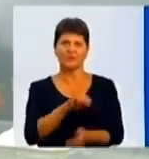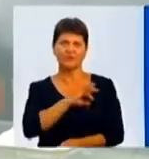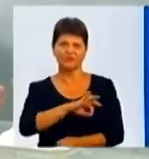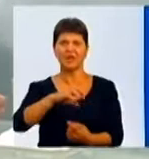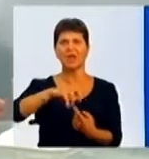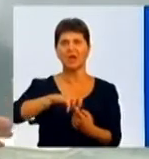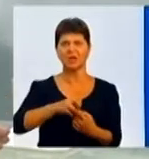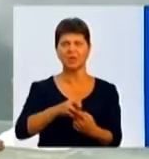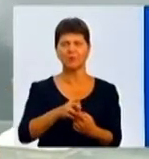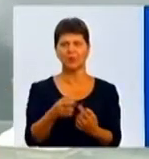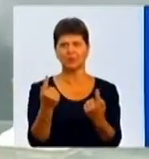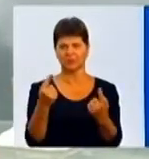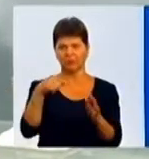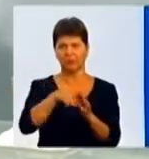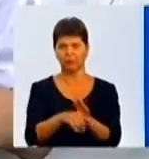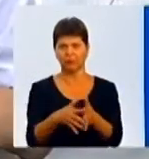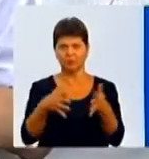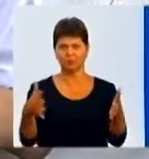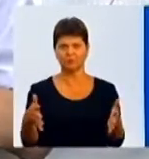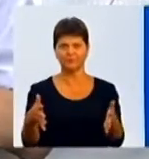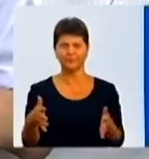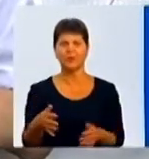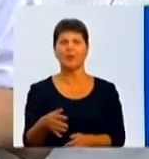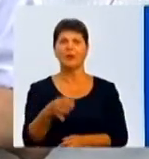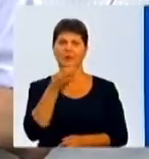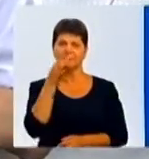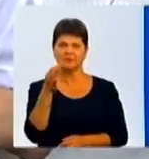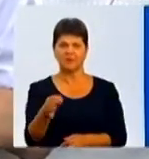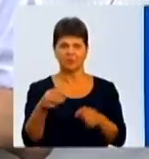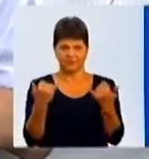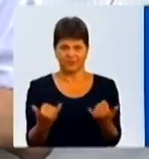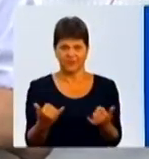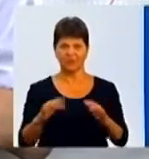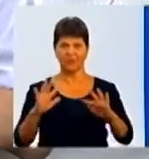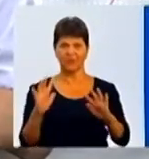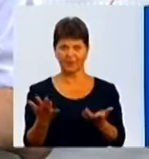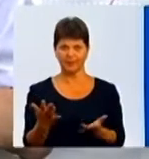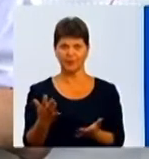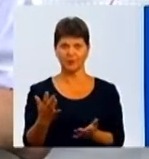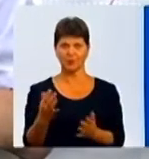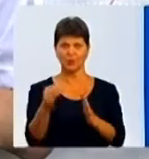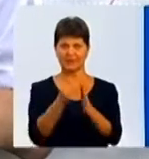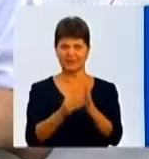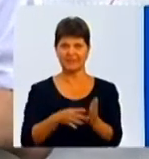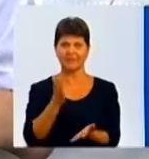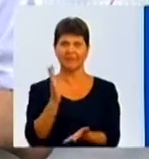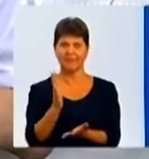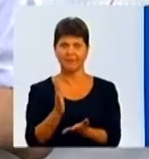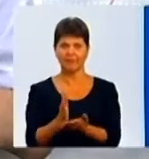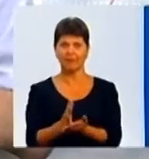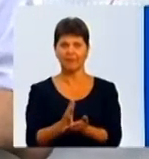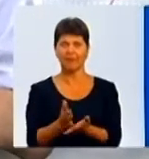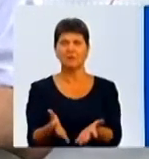грибів, значно більше. Ні, я вам сказав, що в даному випадку статистика є чіткою